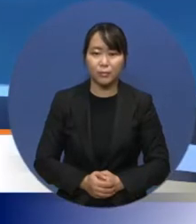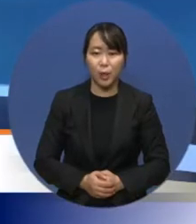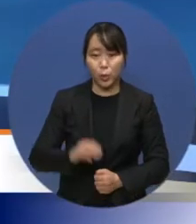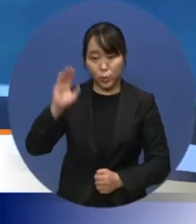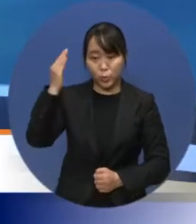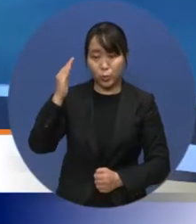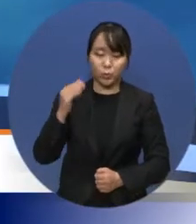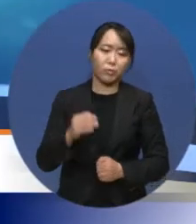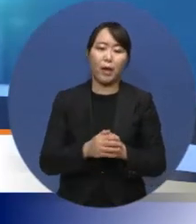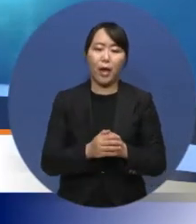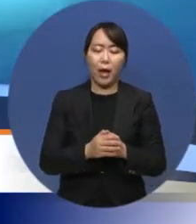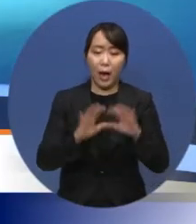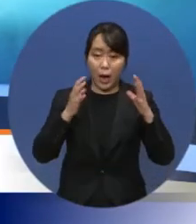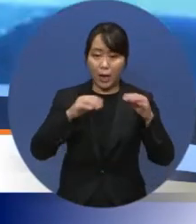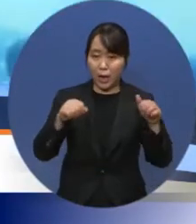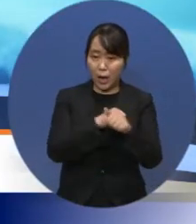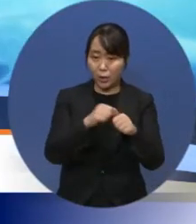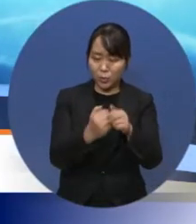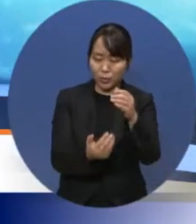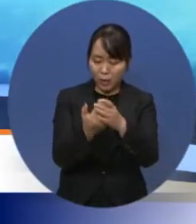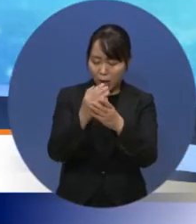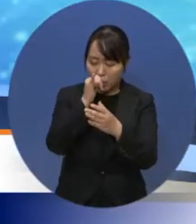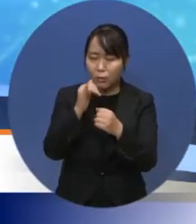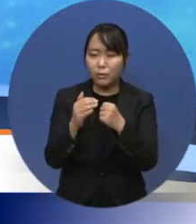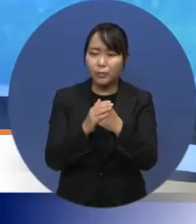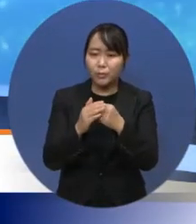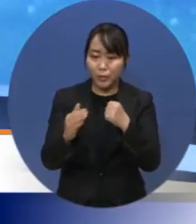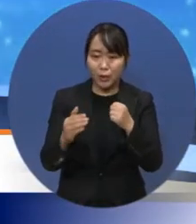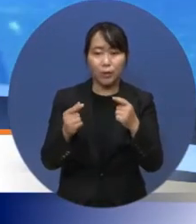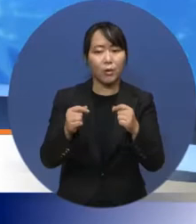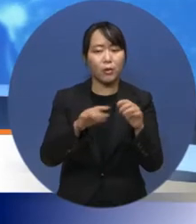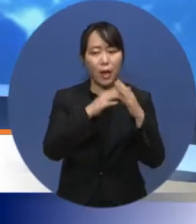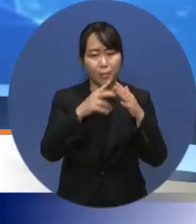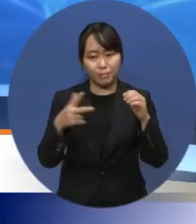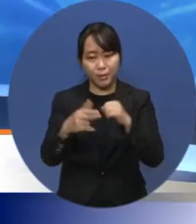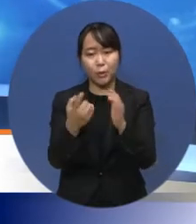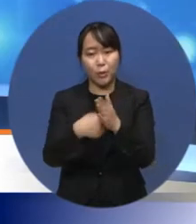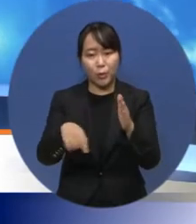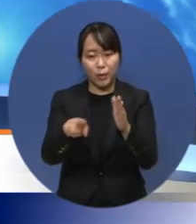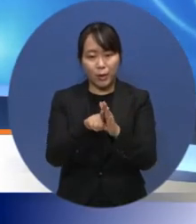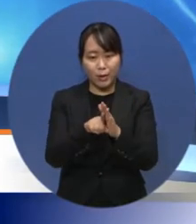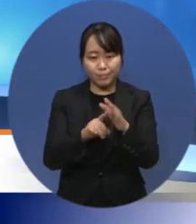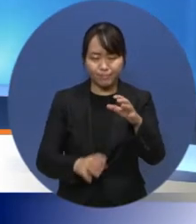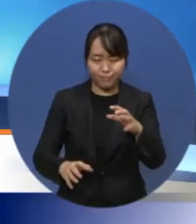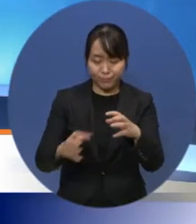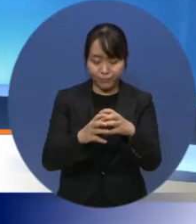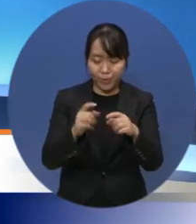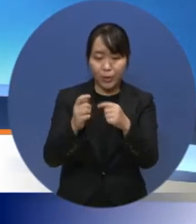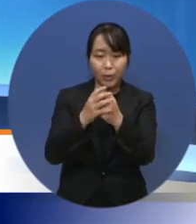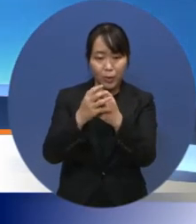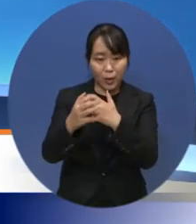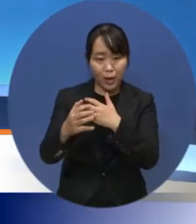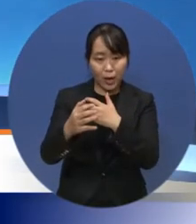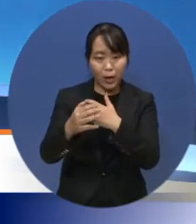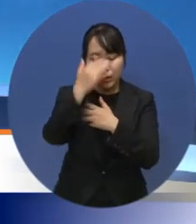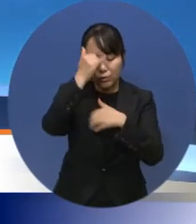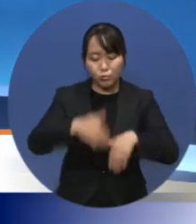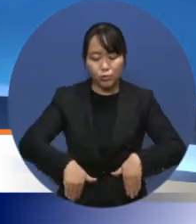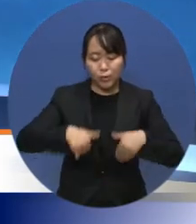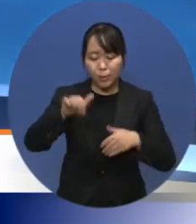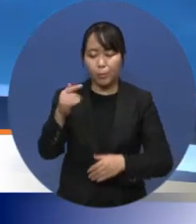최근 잇따른 아동학대 사건이 발생함에 따라 이를 근절하기 위한 결의대회가 충남 보령시에서